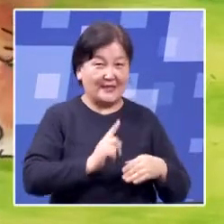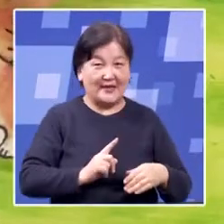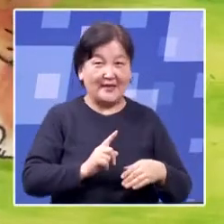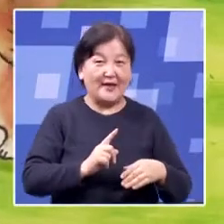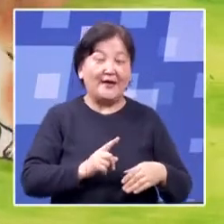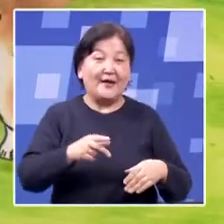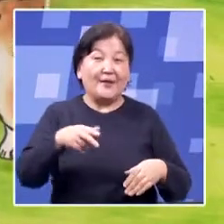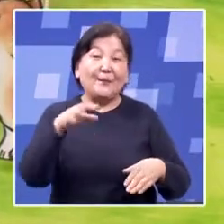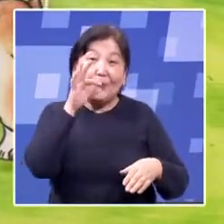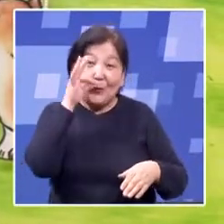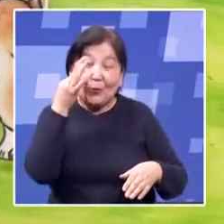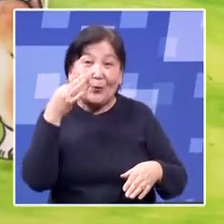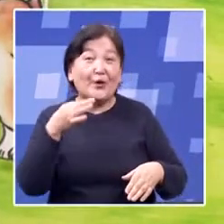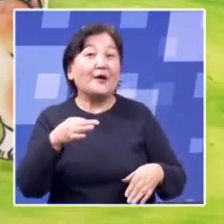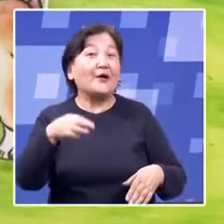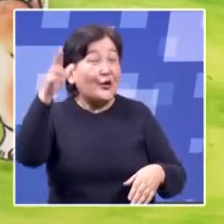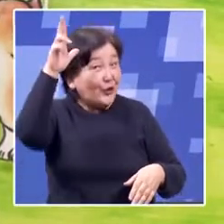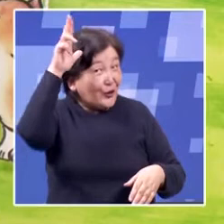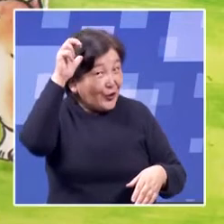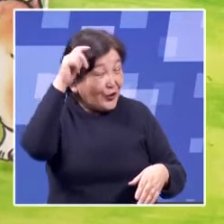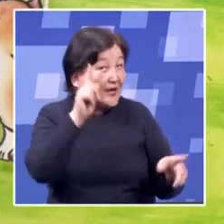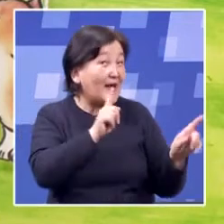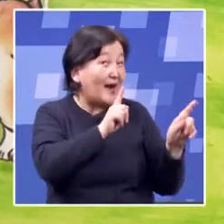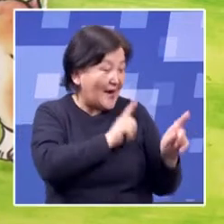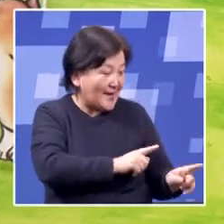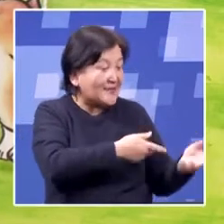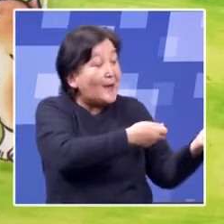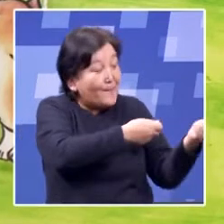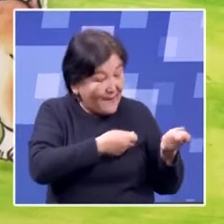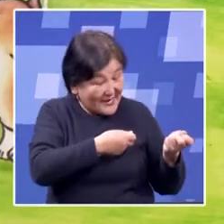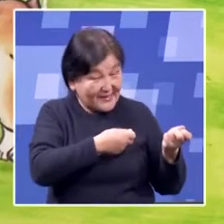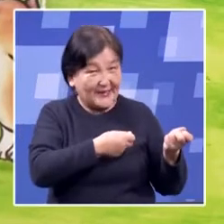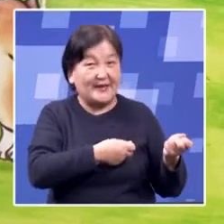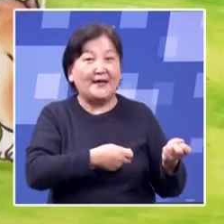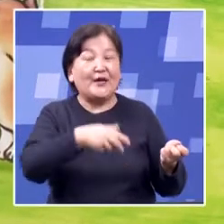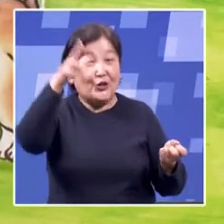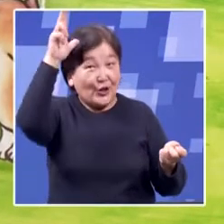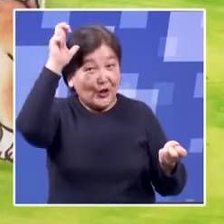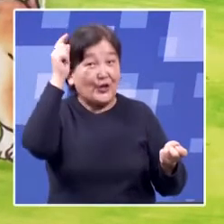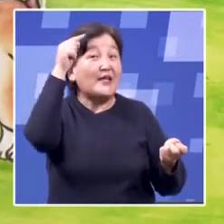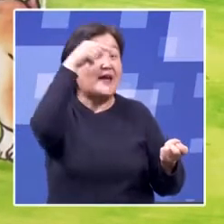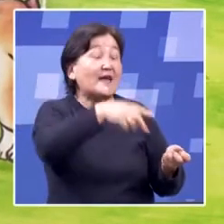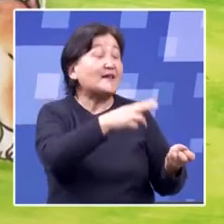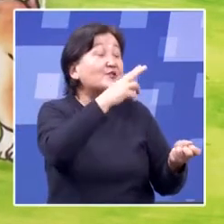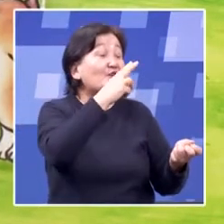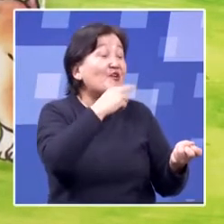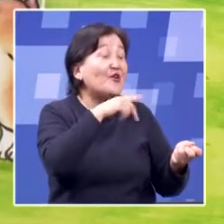хажуунаас хурж ирээд нохой нохойны хажууд зогсжээ. Нохойны ардаас